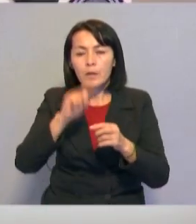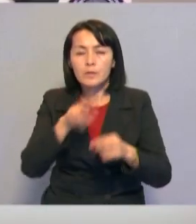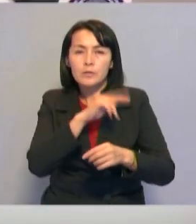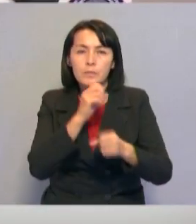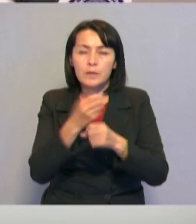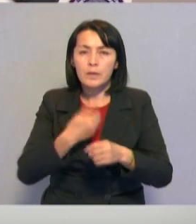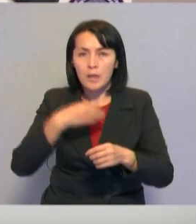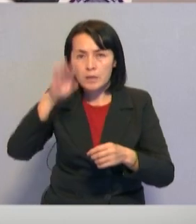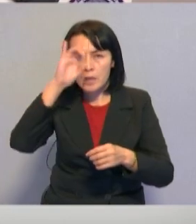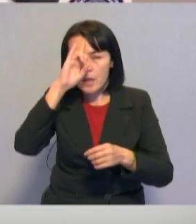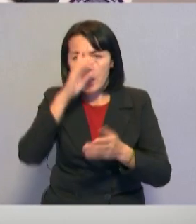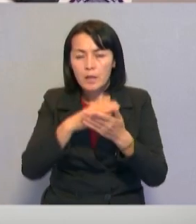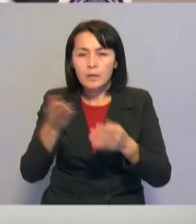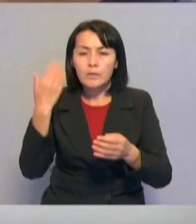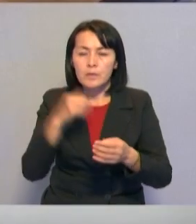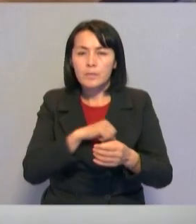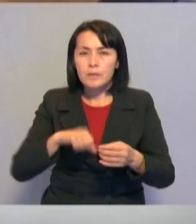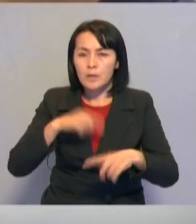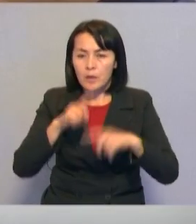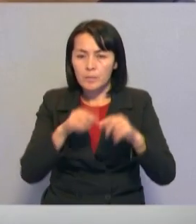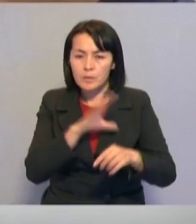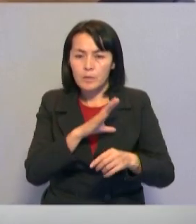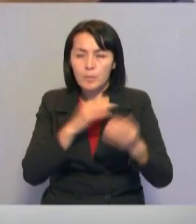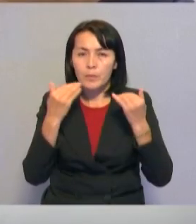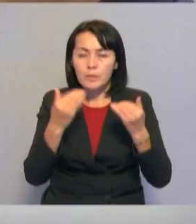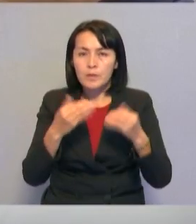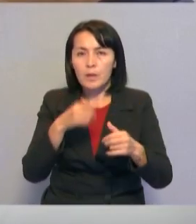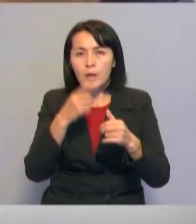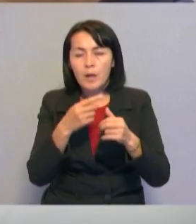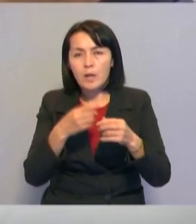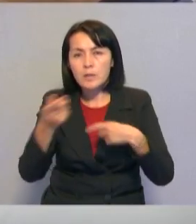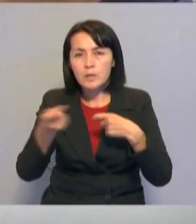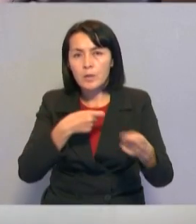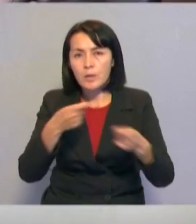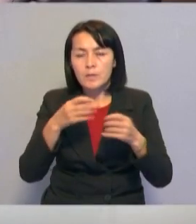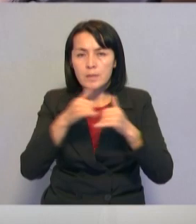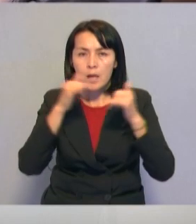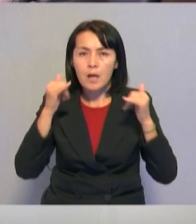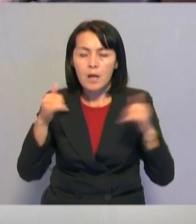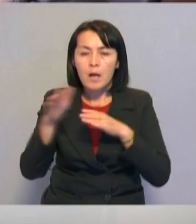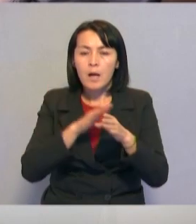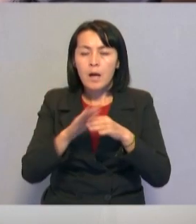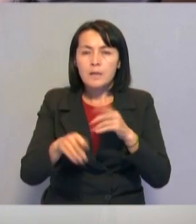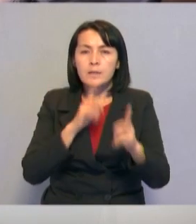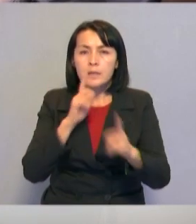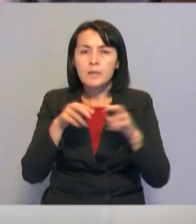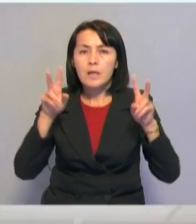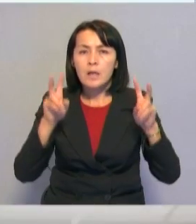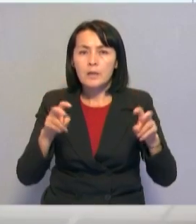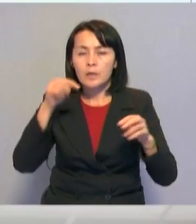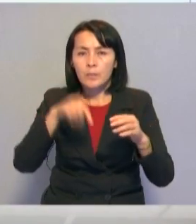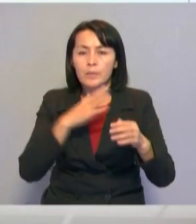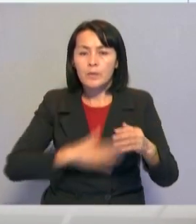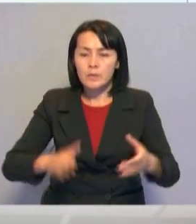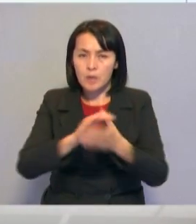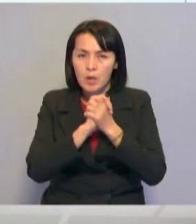на благо нашей страны, уже давно стали нашими соотечественниками. С таким посылом Управление общественного развития организовало семинар на тему «Внутренняя